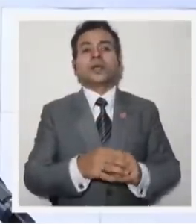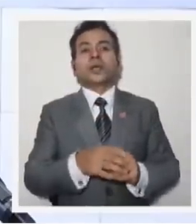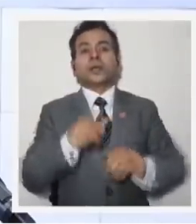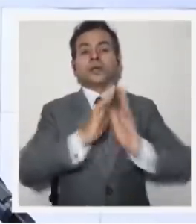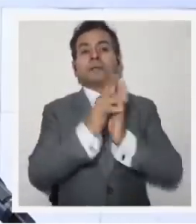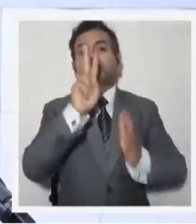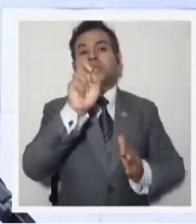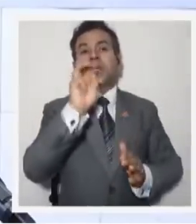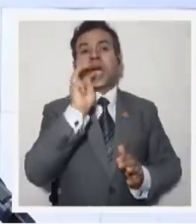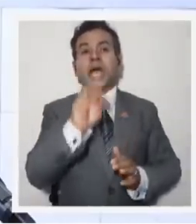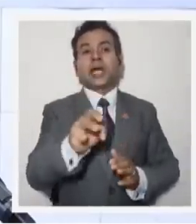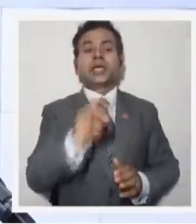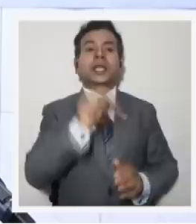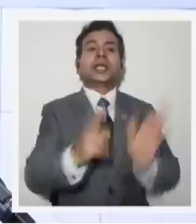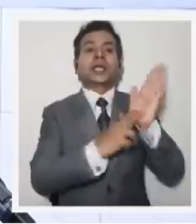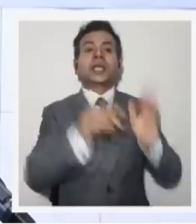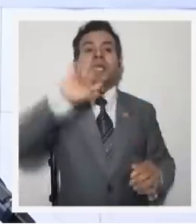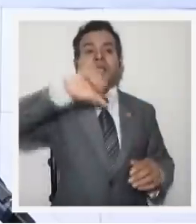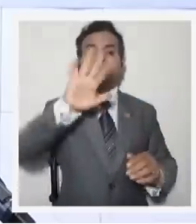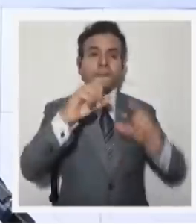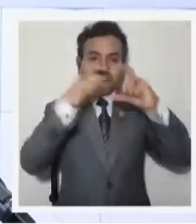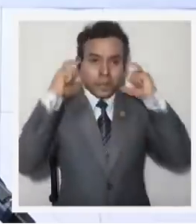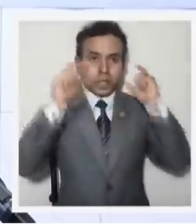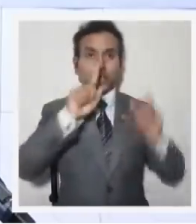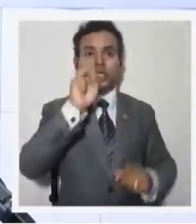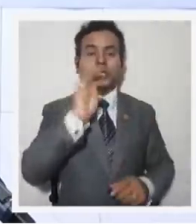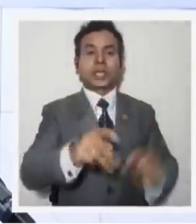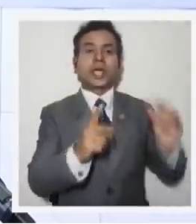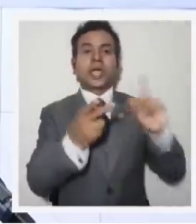হিসেবে দিয়েছেন ব্যক্তিগত সুরক্ষা সামগ্রী। তার মধ্যে আছে